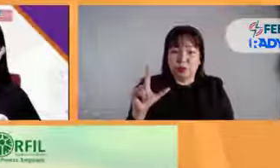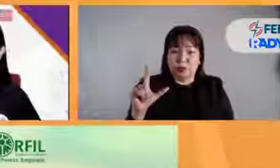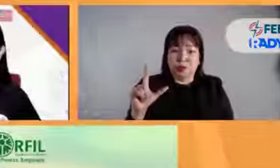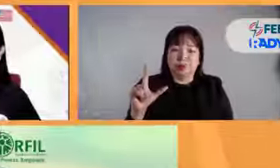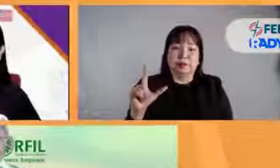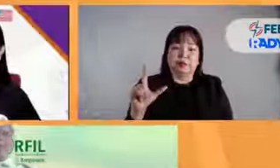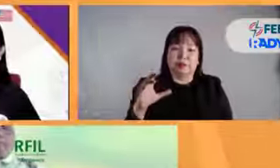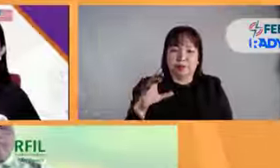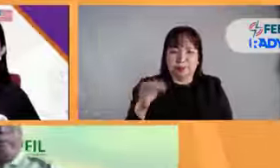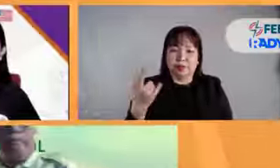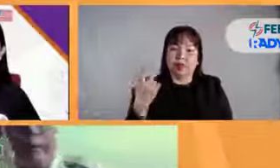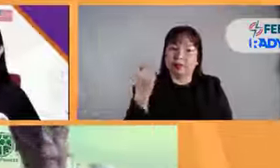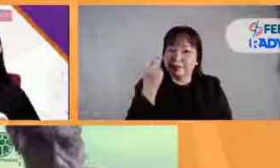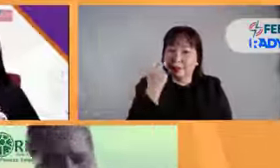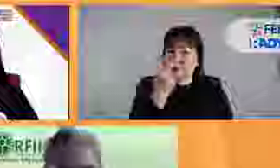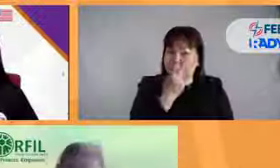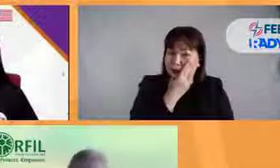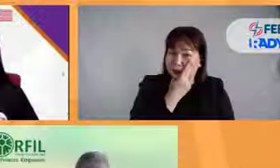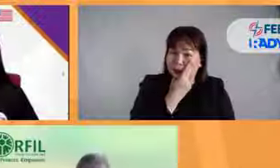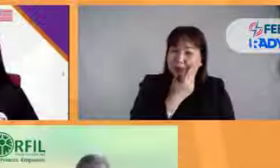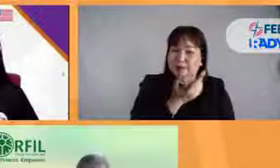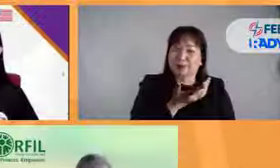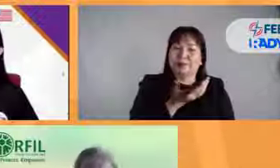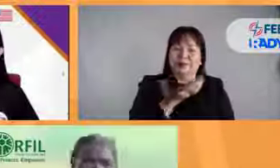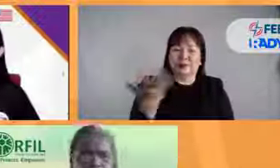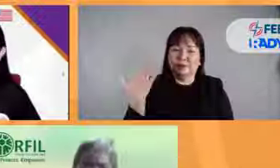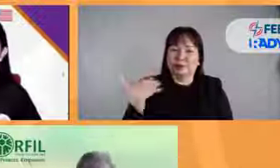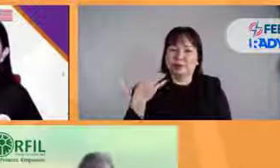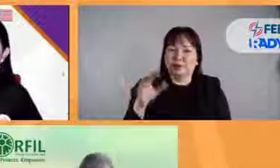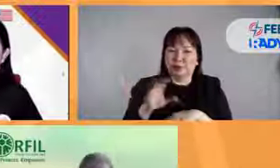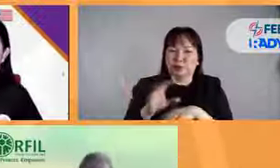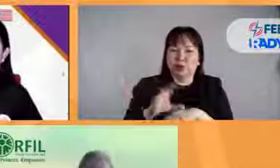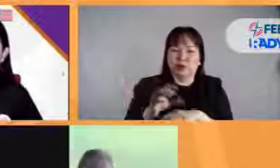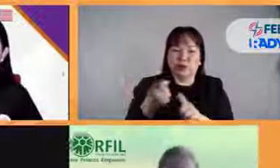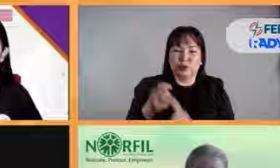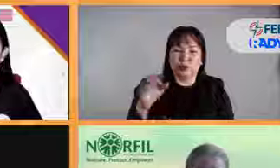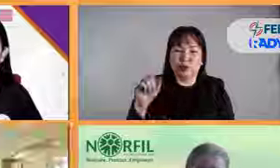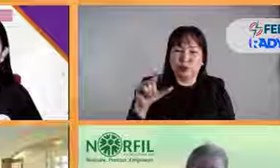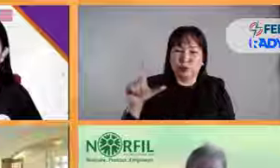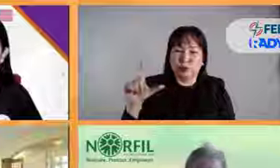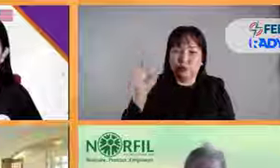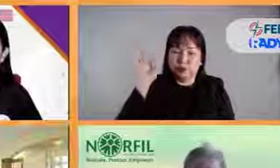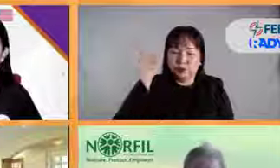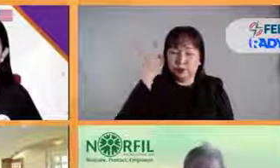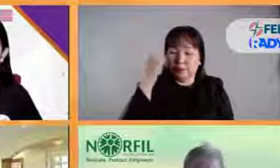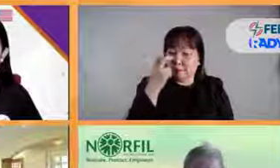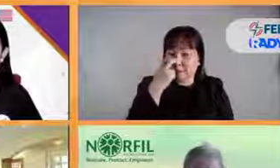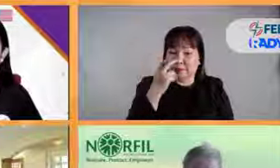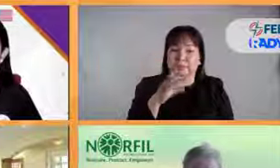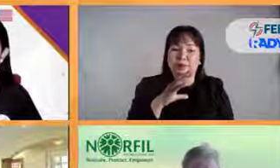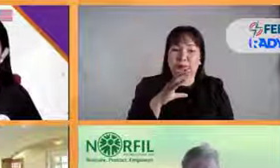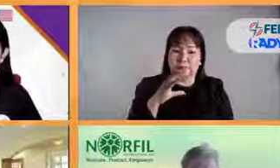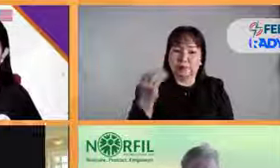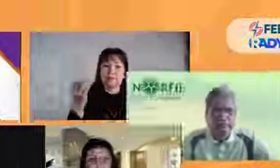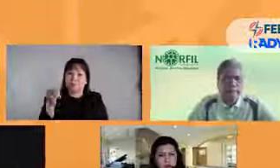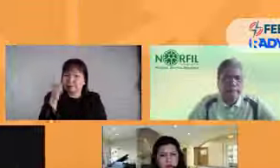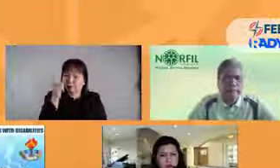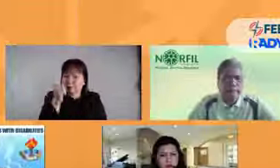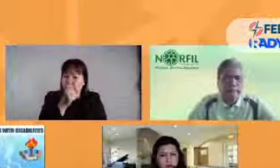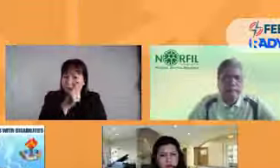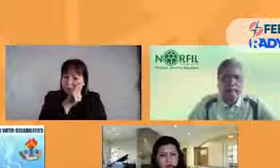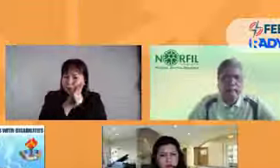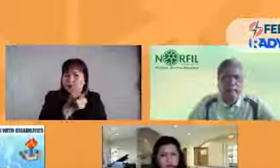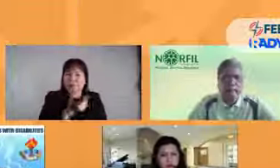si Ms. Crisie Bisda, ang consultant ng Call Foundation of the Blind Incorporated, at si Mr. Lauro Porcil,